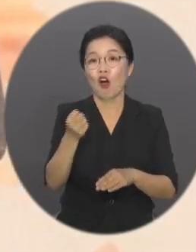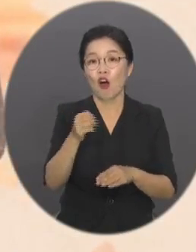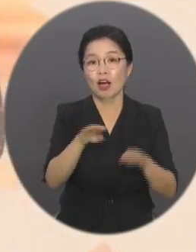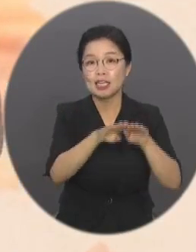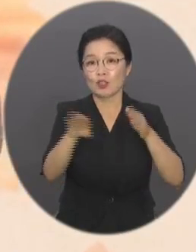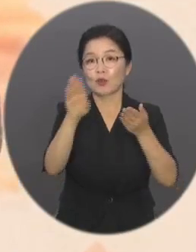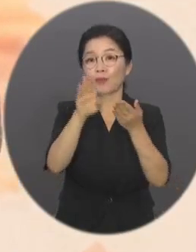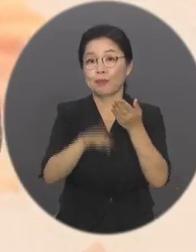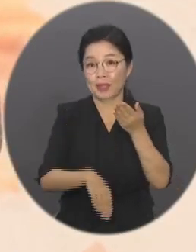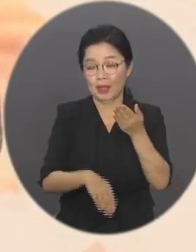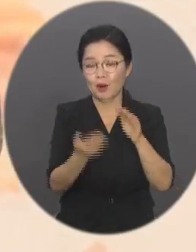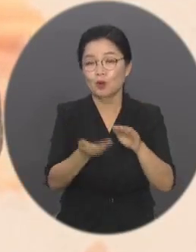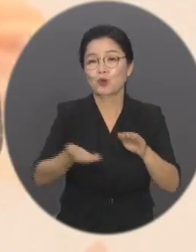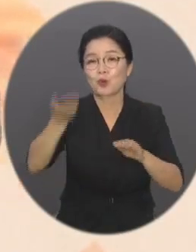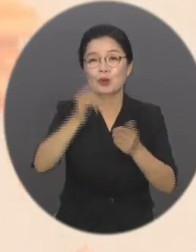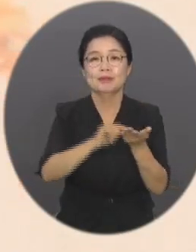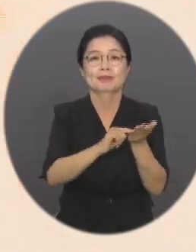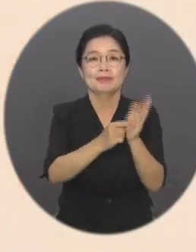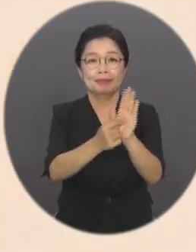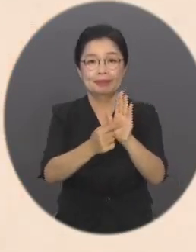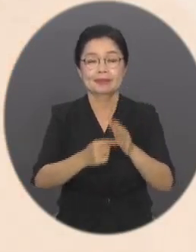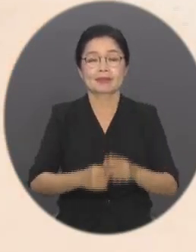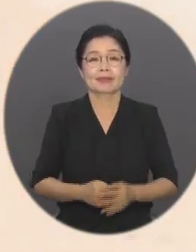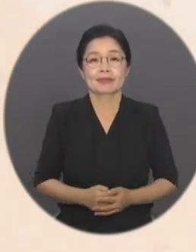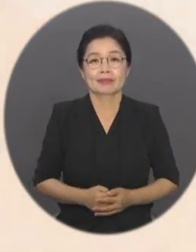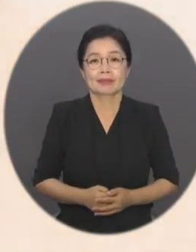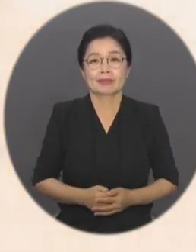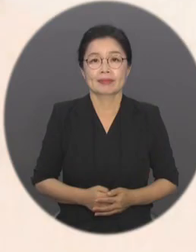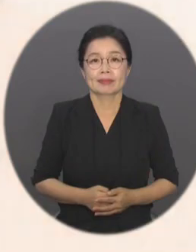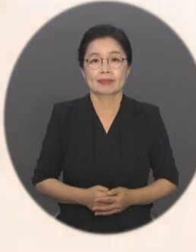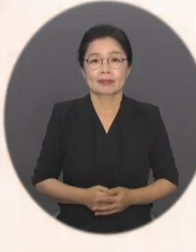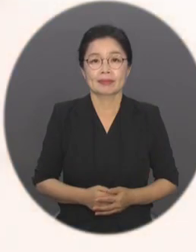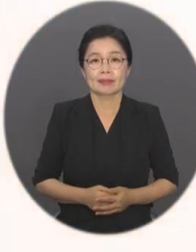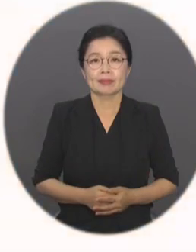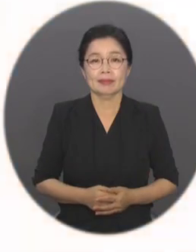2억 원 미만으로 상향했다고 밝혔습니다. MBC 뉴스 조현성입니다.